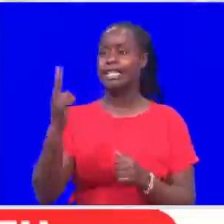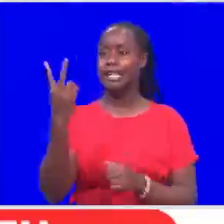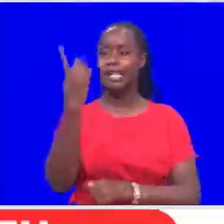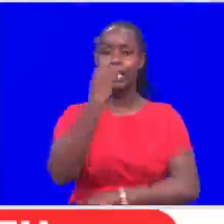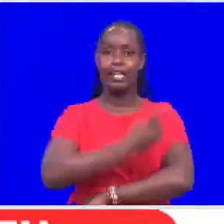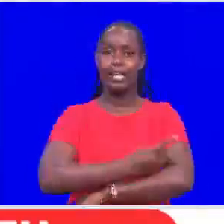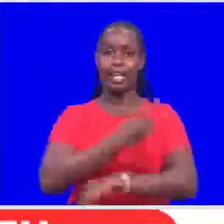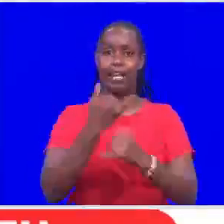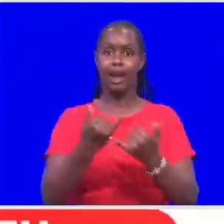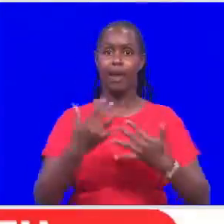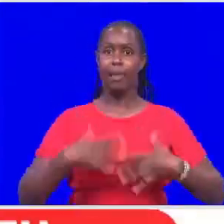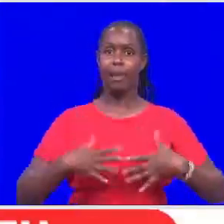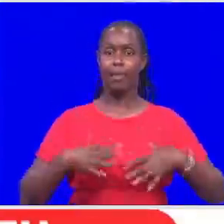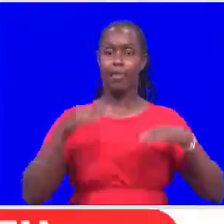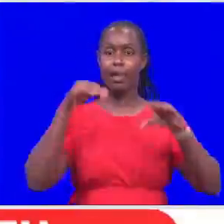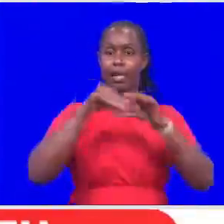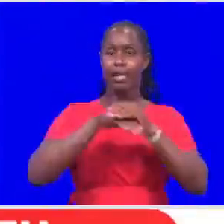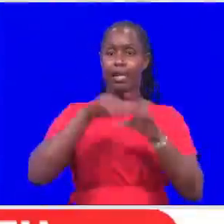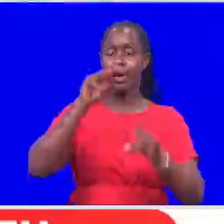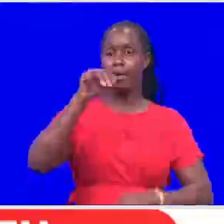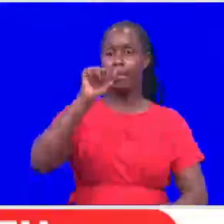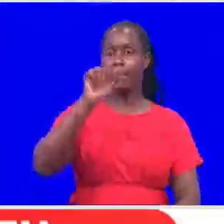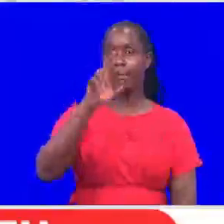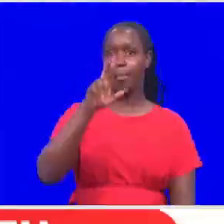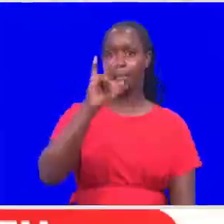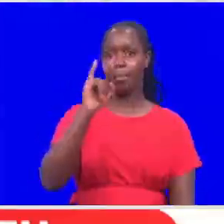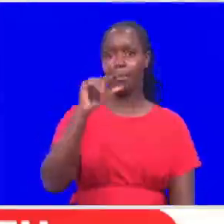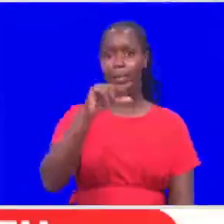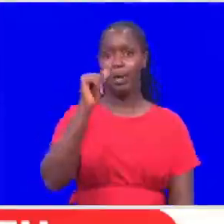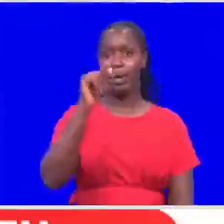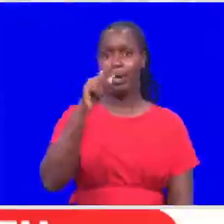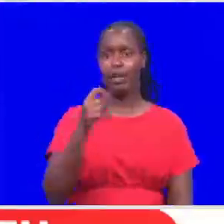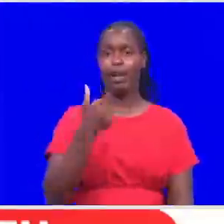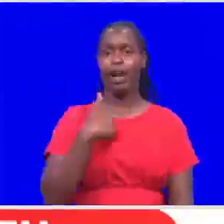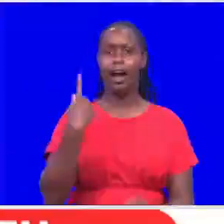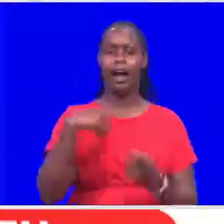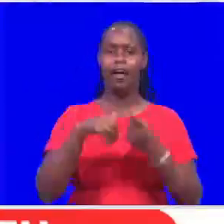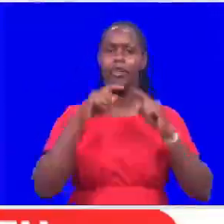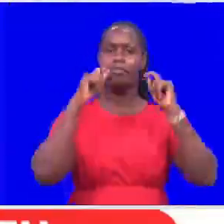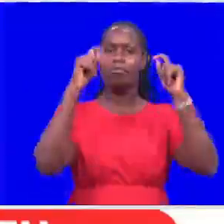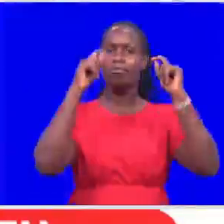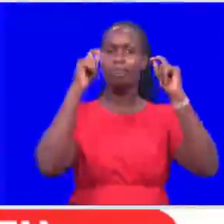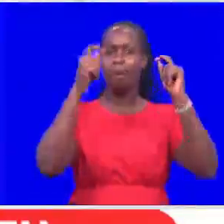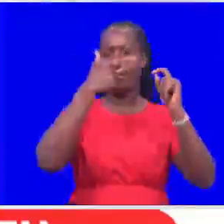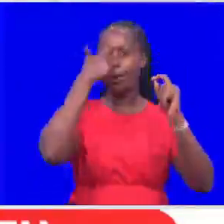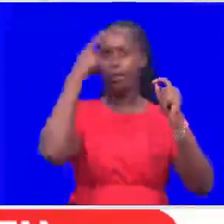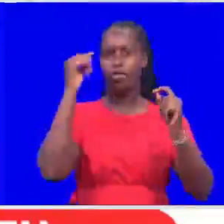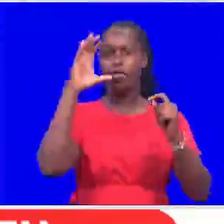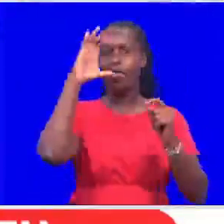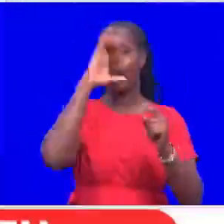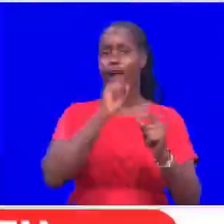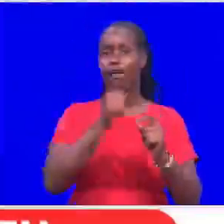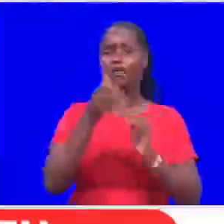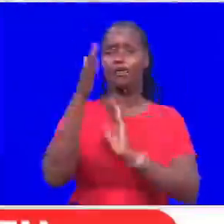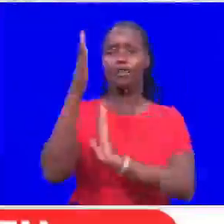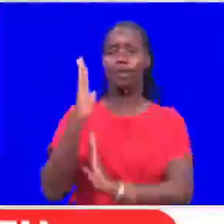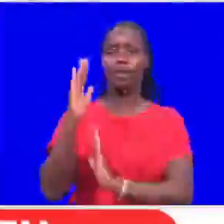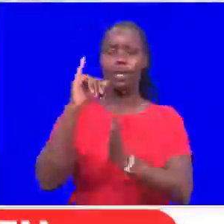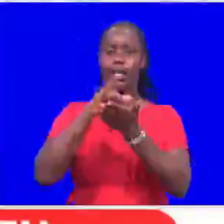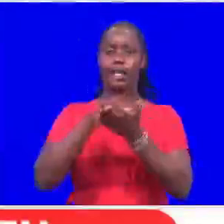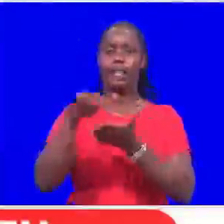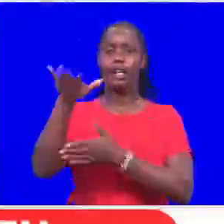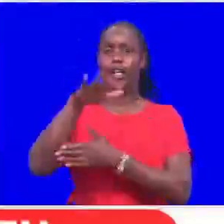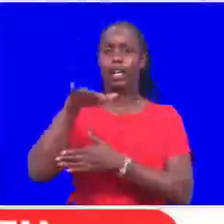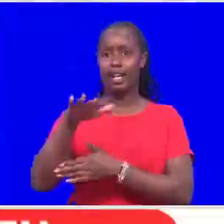sasa, wakazi hapa Marigat County ya Baringo wameandamana kufuatia ukosefu wa usalama eneo hilo. Wakiwa